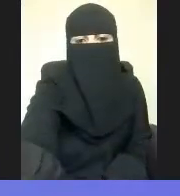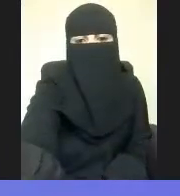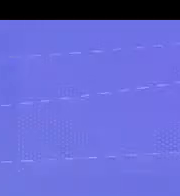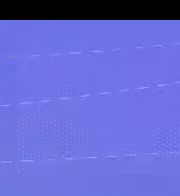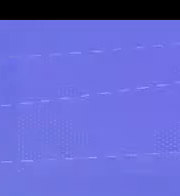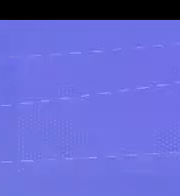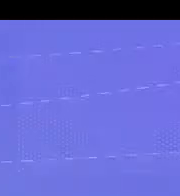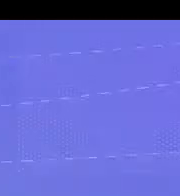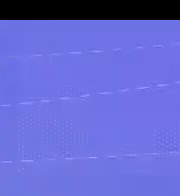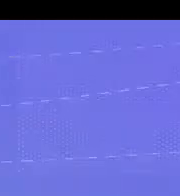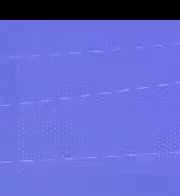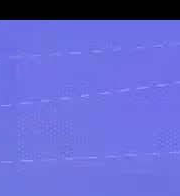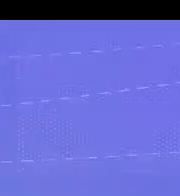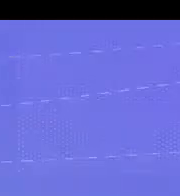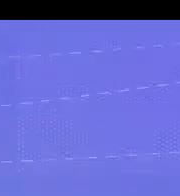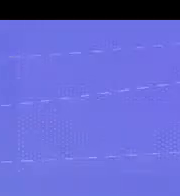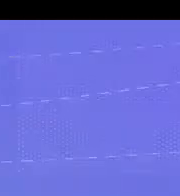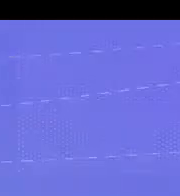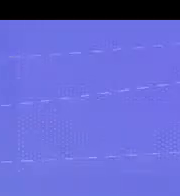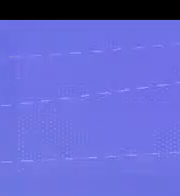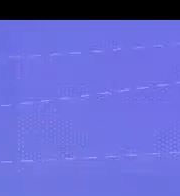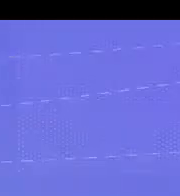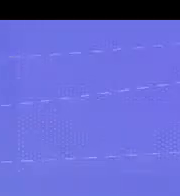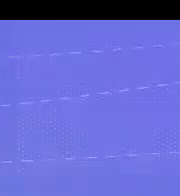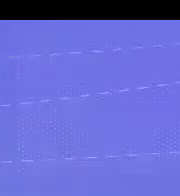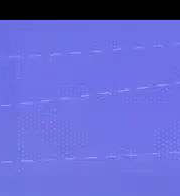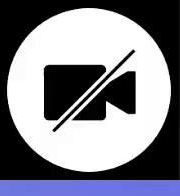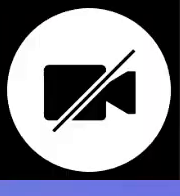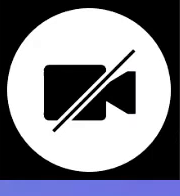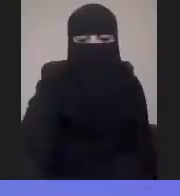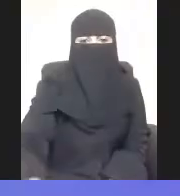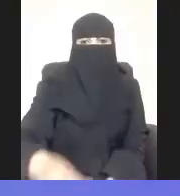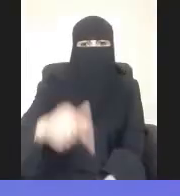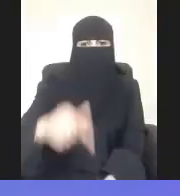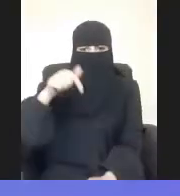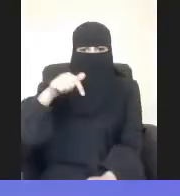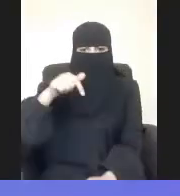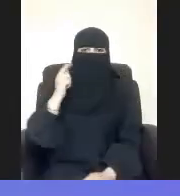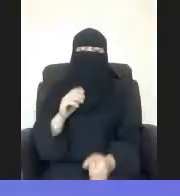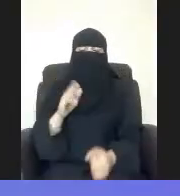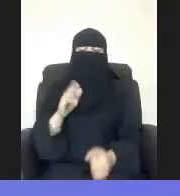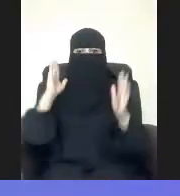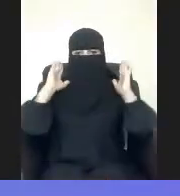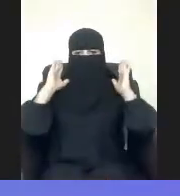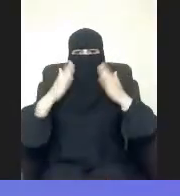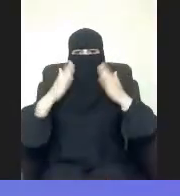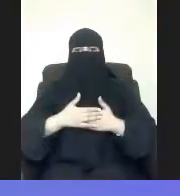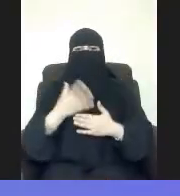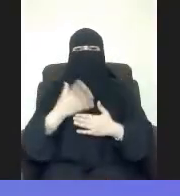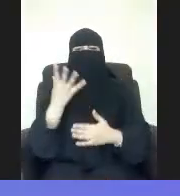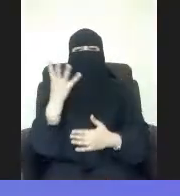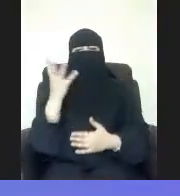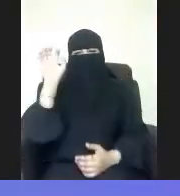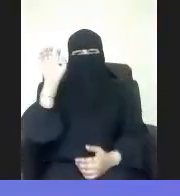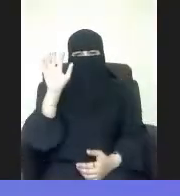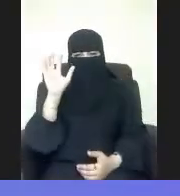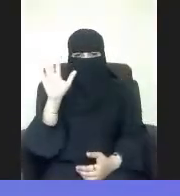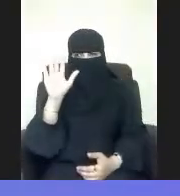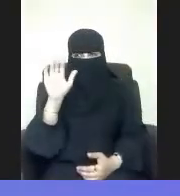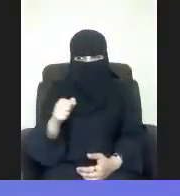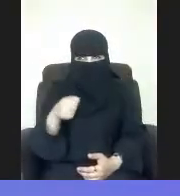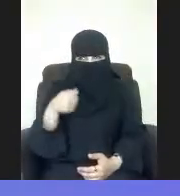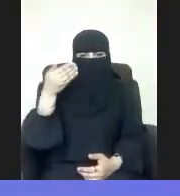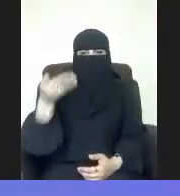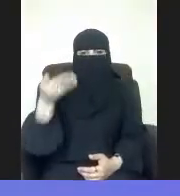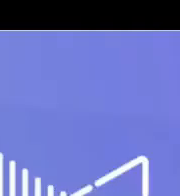وعليكم السلام ورحمة الله وبركاته. نتوقف إلى صلاة العشاء إن شاء الله ونعود إلى جلسة الملتقى الثاني بإذن الله سبحانه وتعالى، أقل